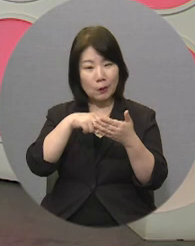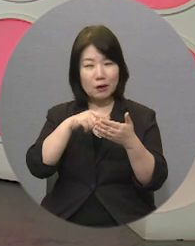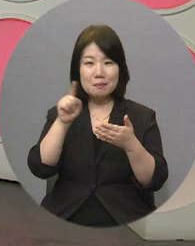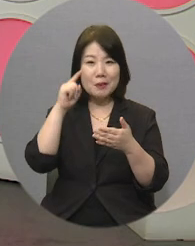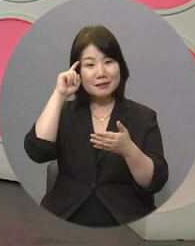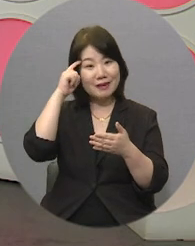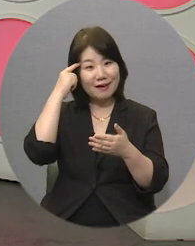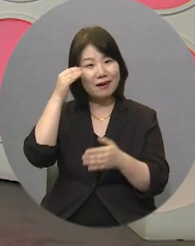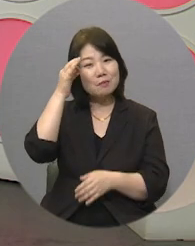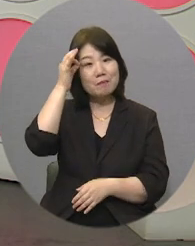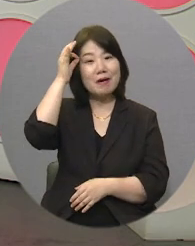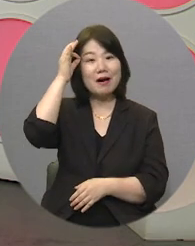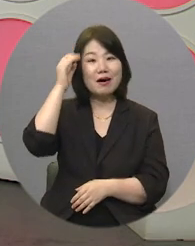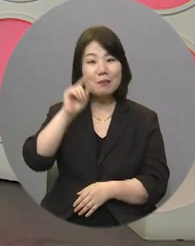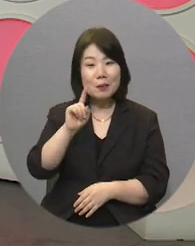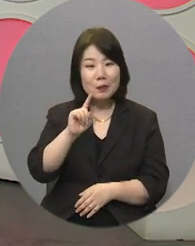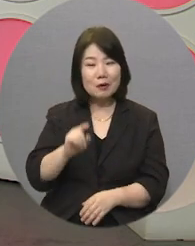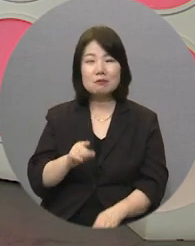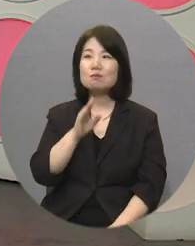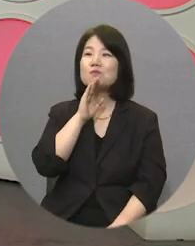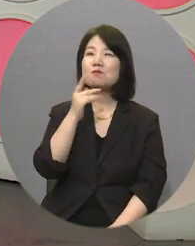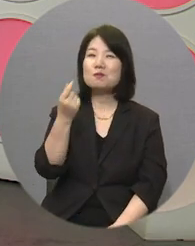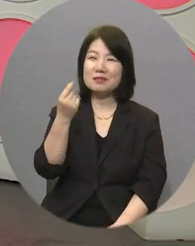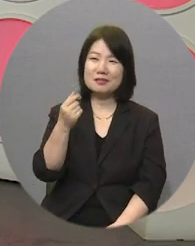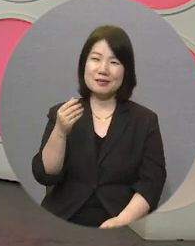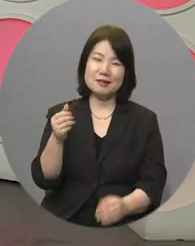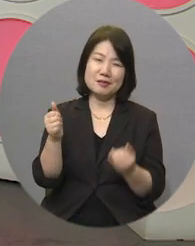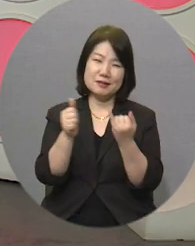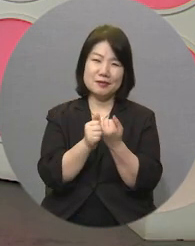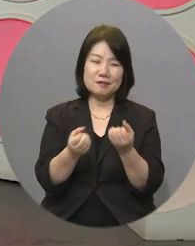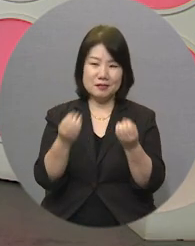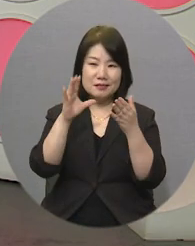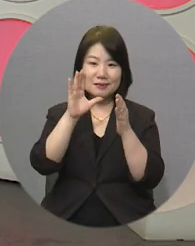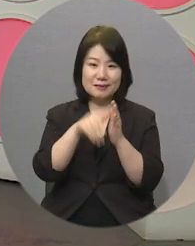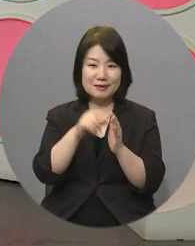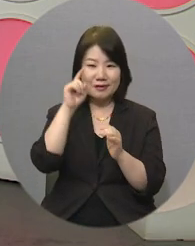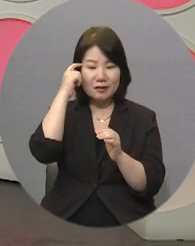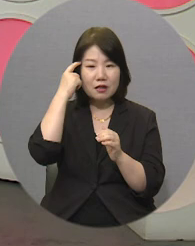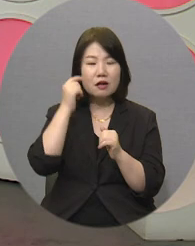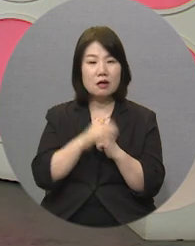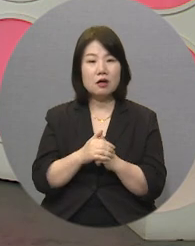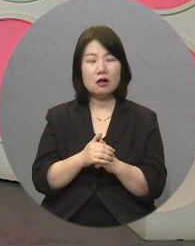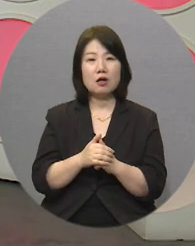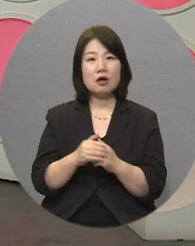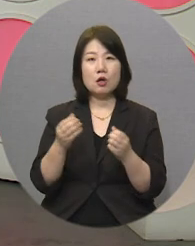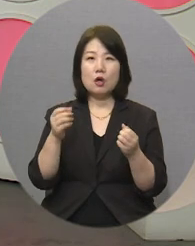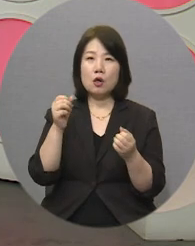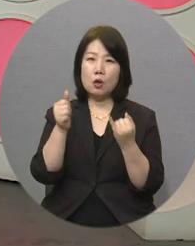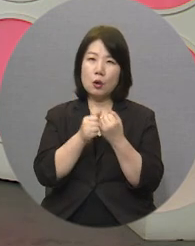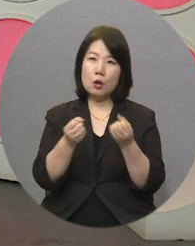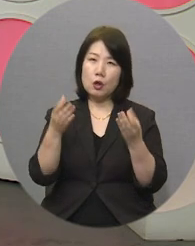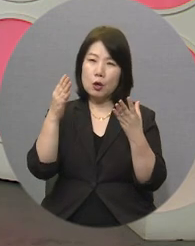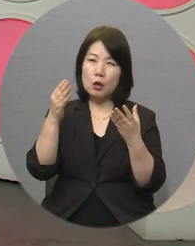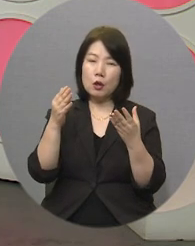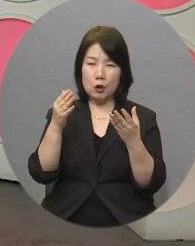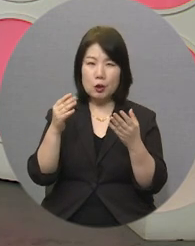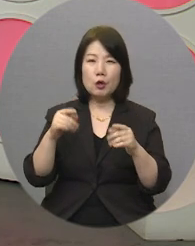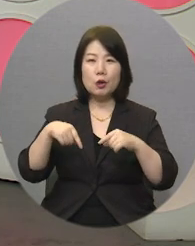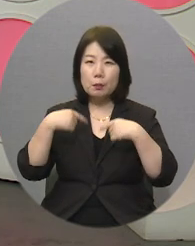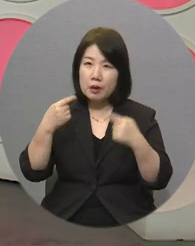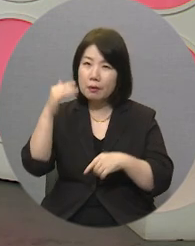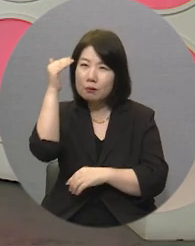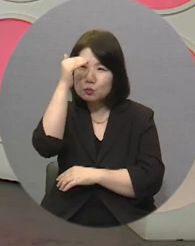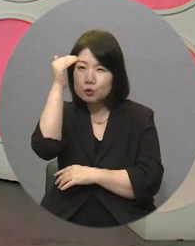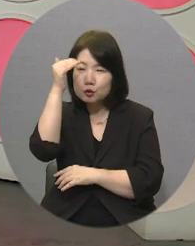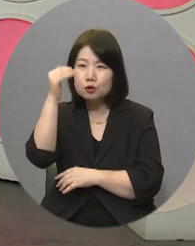많은 생각이 났겠네. 맞아요. 결혼식 생각이 났었어요. 그 수많은 결혼식을 보기도 했었고 하기도 했었고.